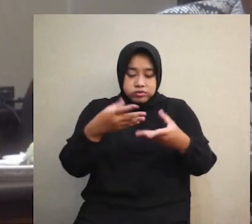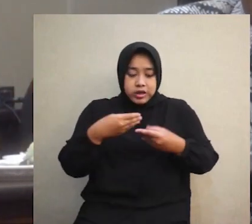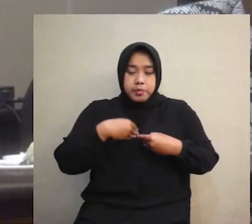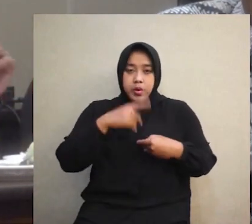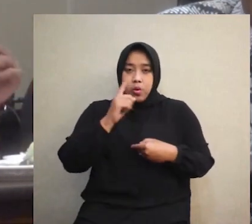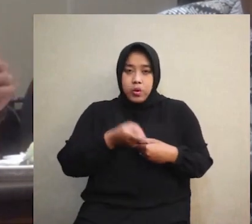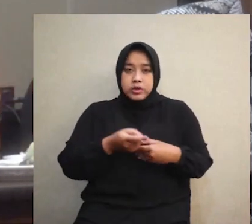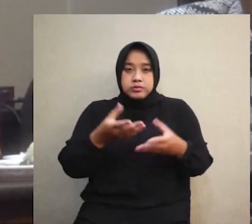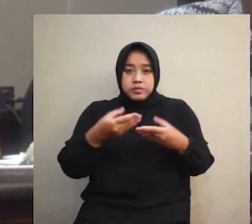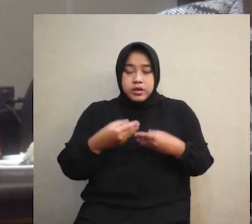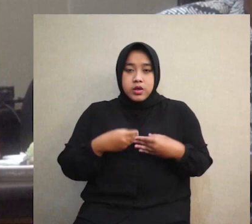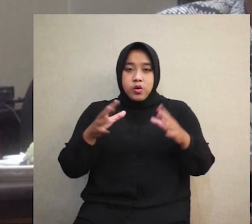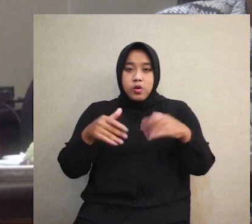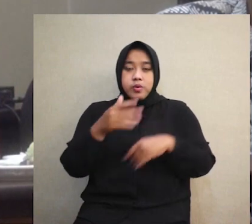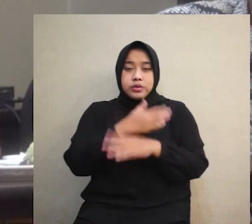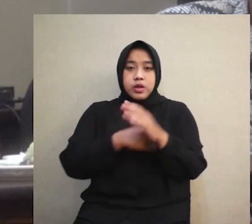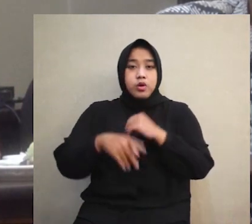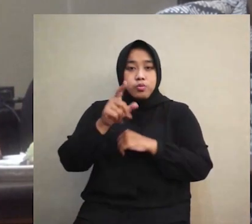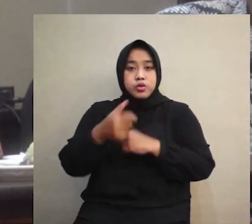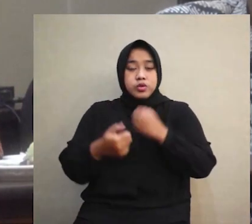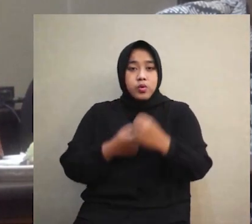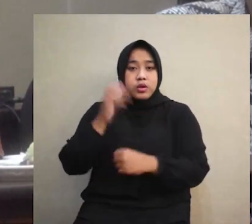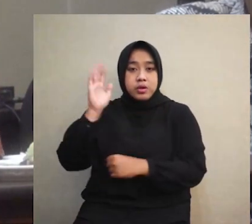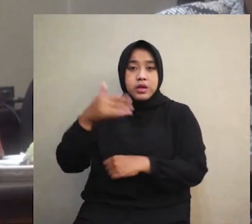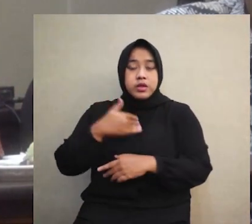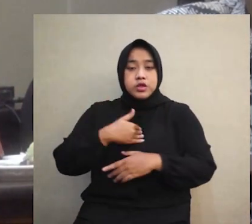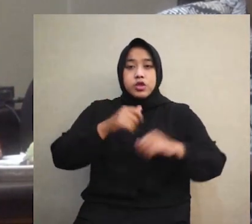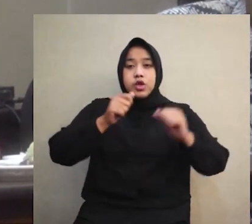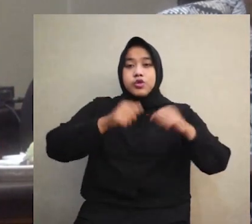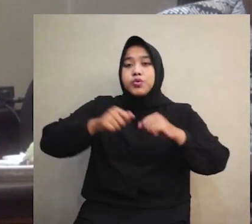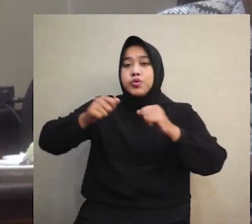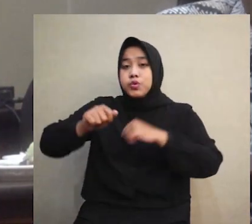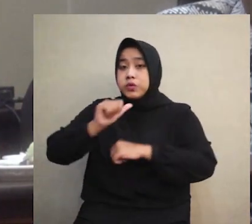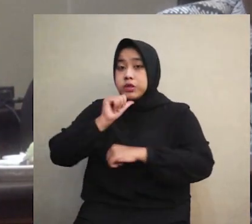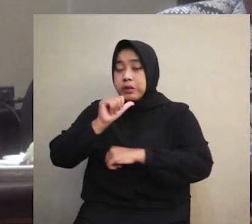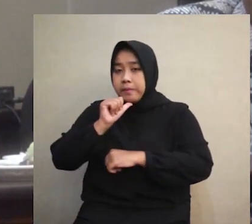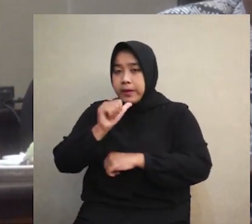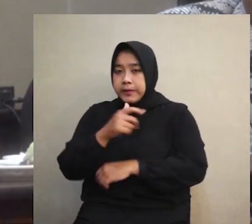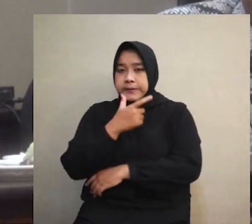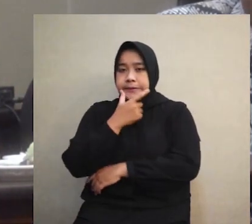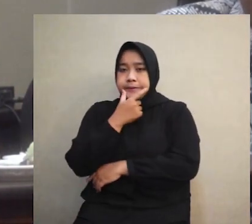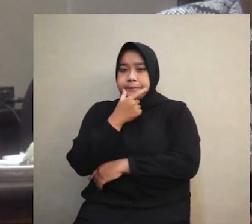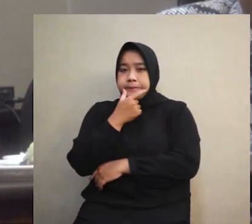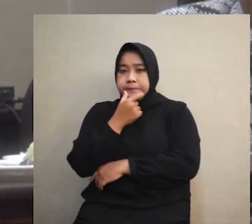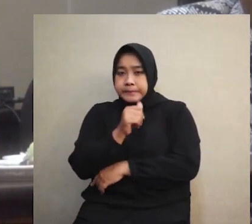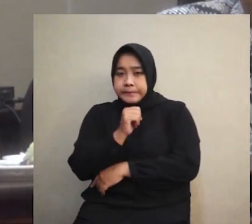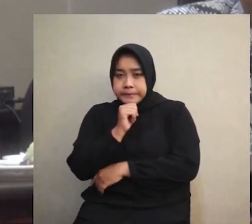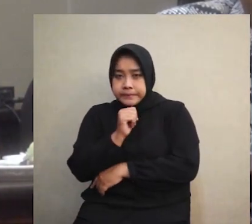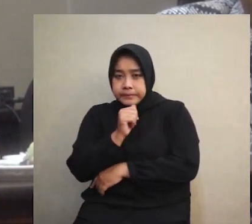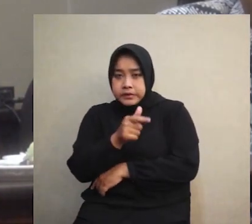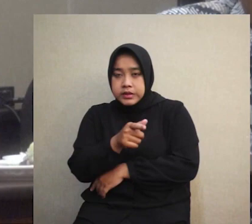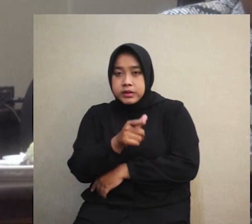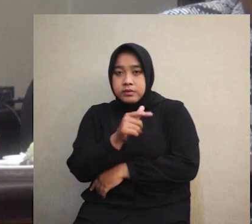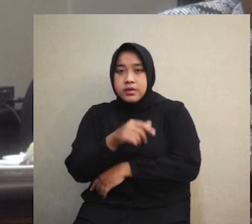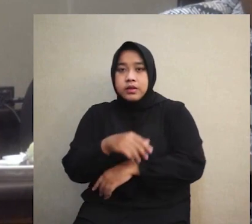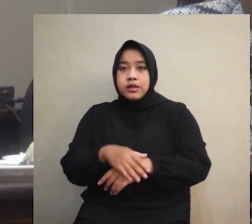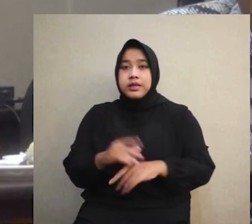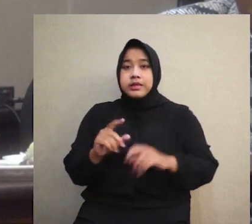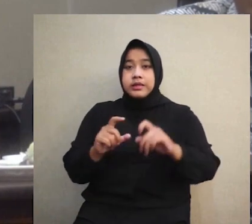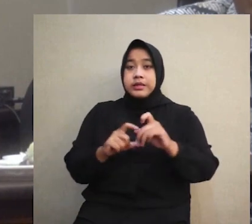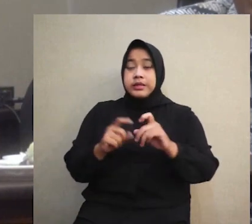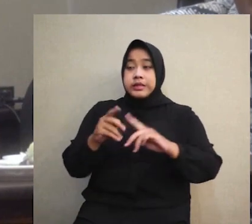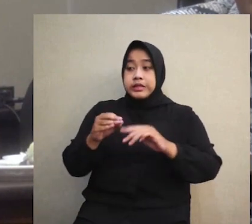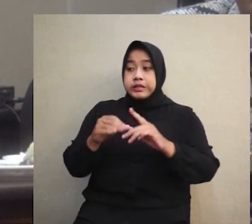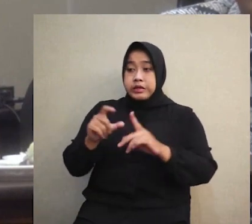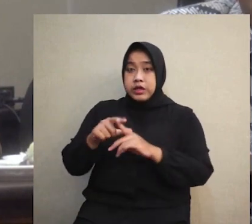gitu Nah yang perlu dilakukan ke depan saya setuju tadi dengan mas Siapa mas Mas Said gitu